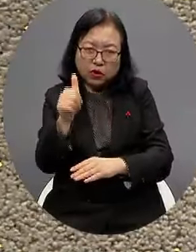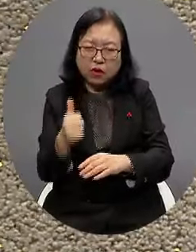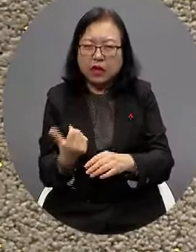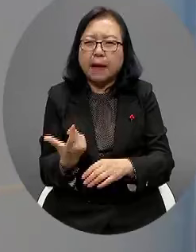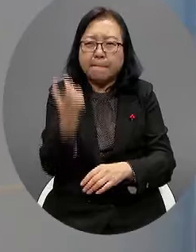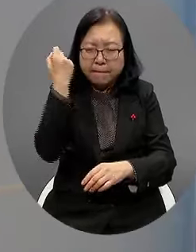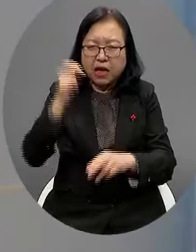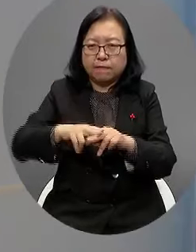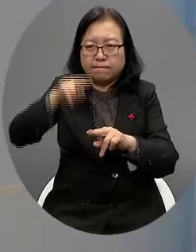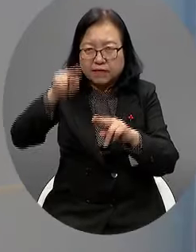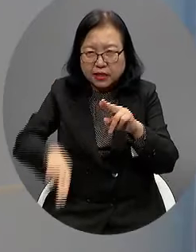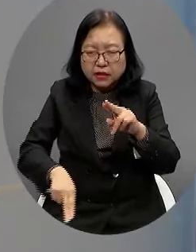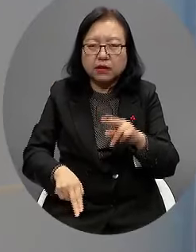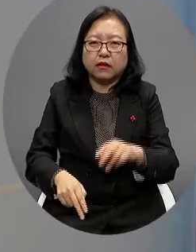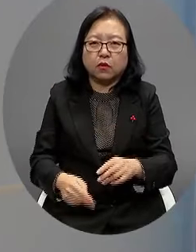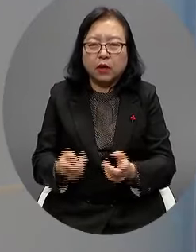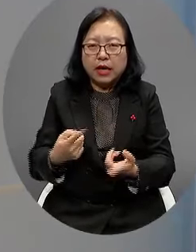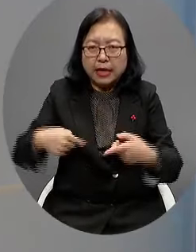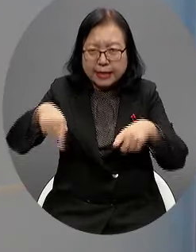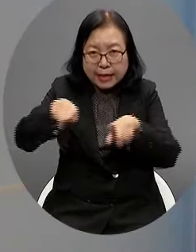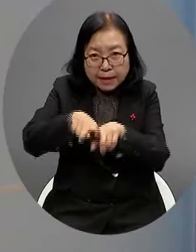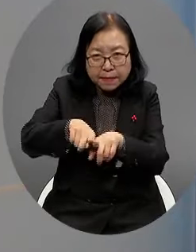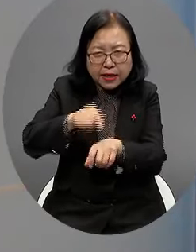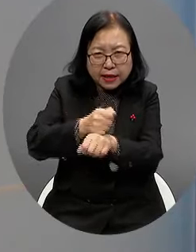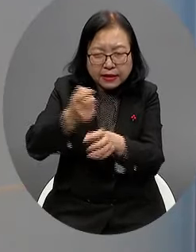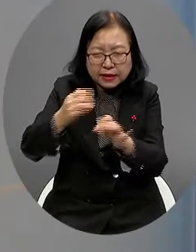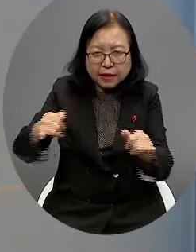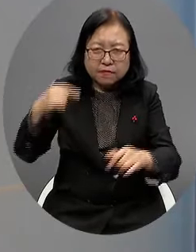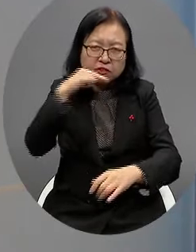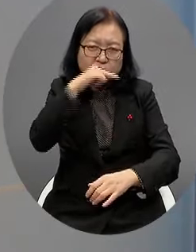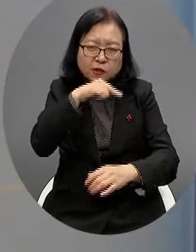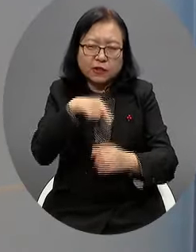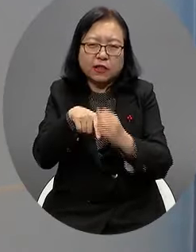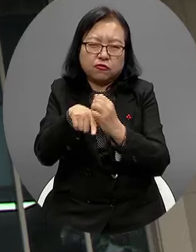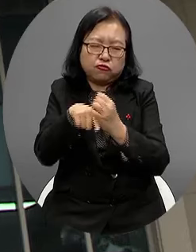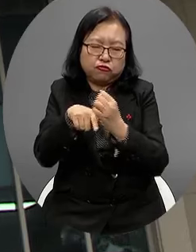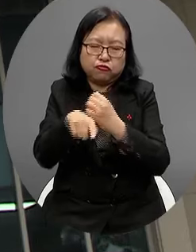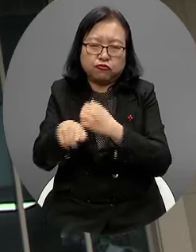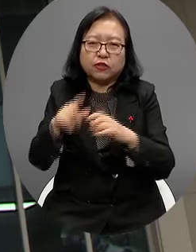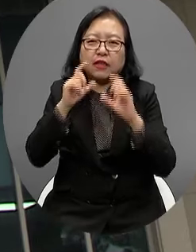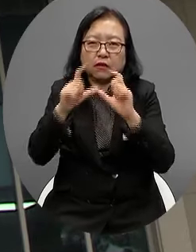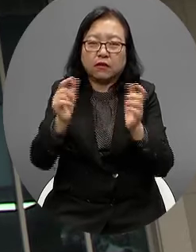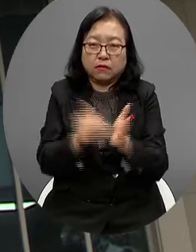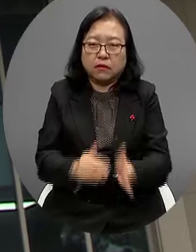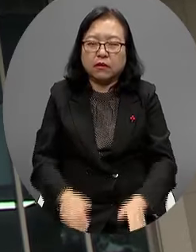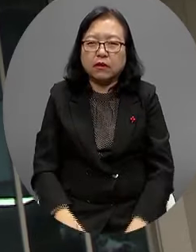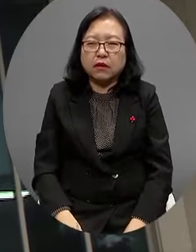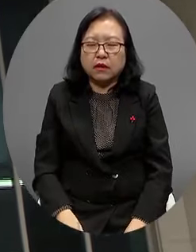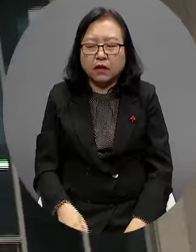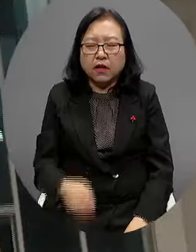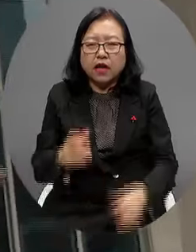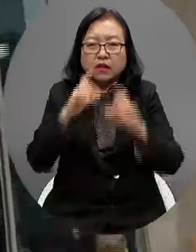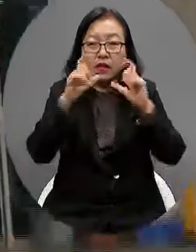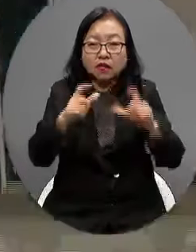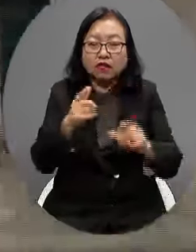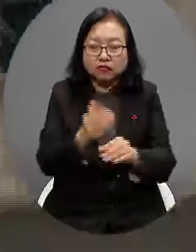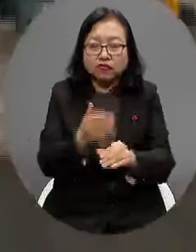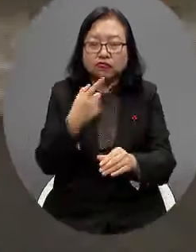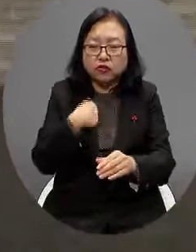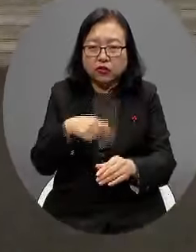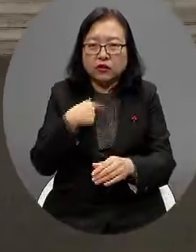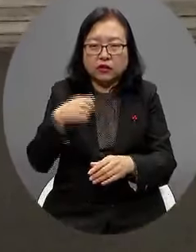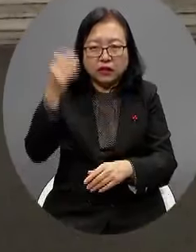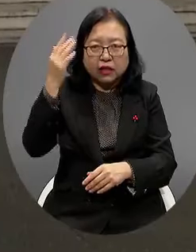퇴진과 가담자에 대한 철저한 수사를 촉구하는 성명을 냈습니다 시국 선언에 나섰던 국립 한국